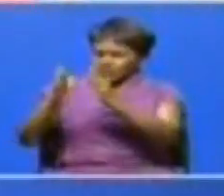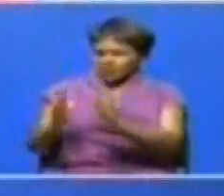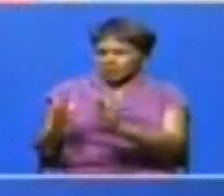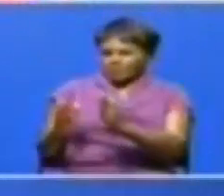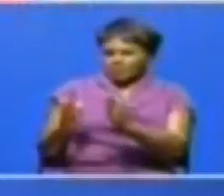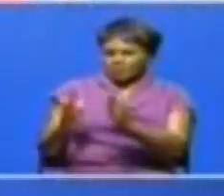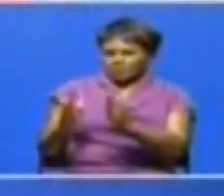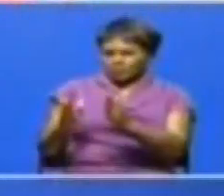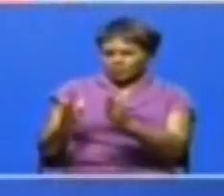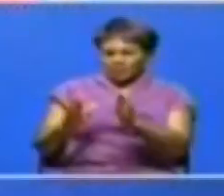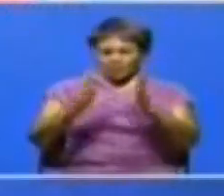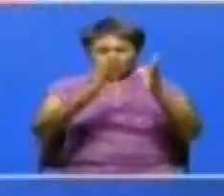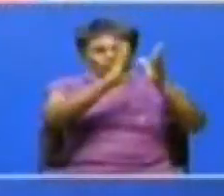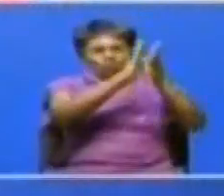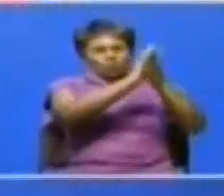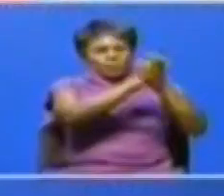chama inatawala ya Jubilee,